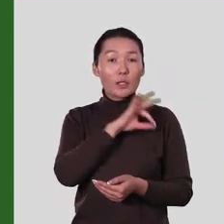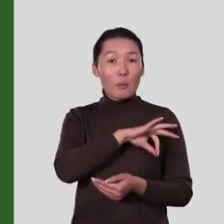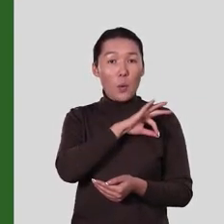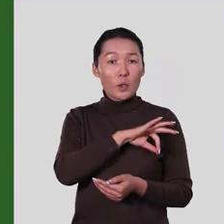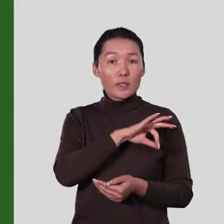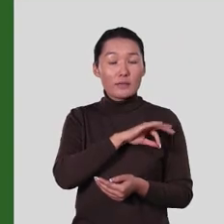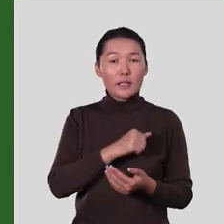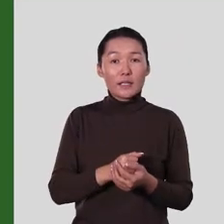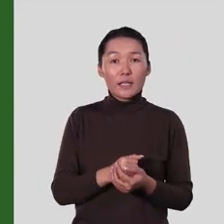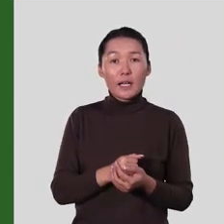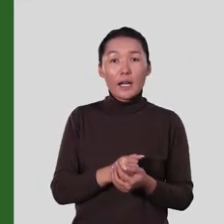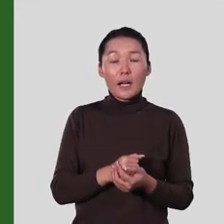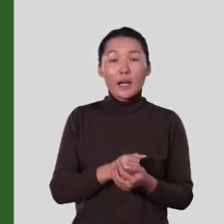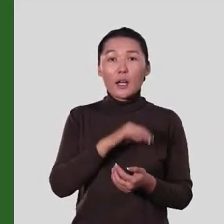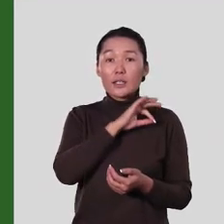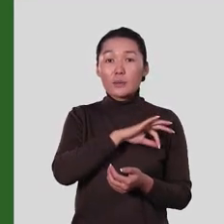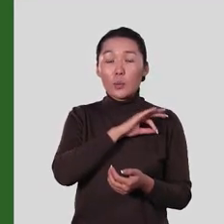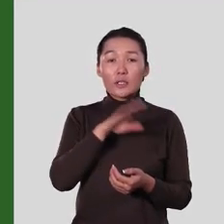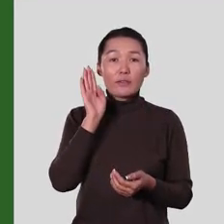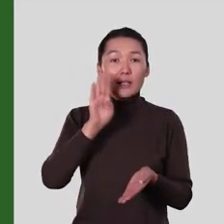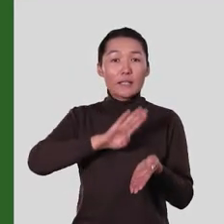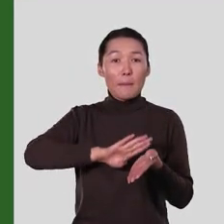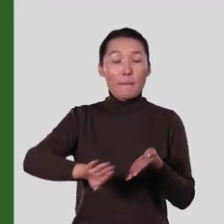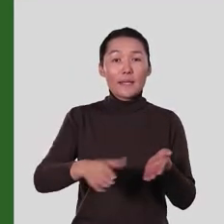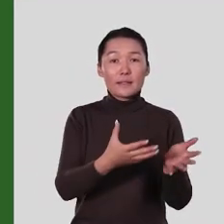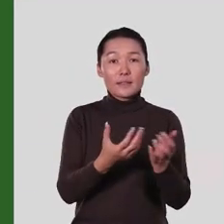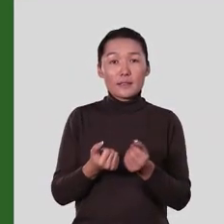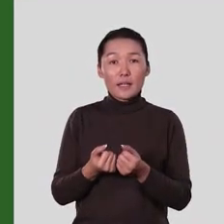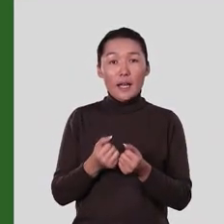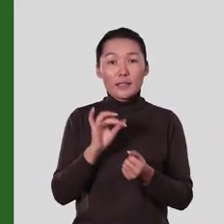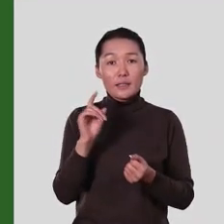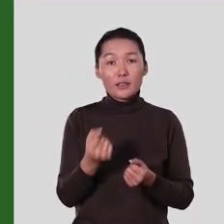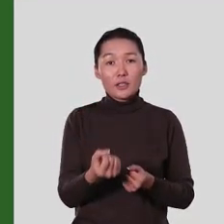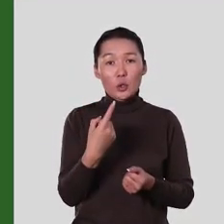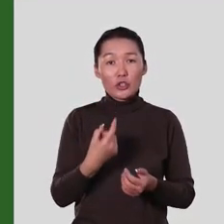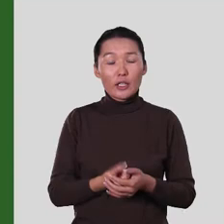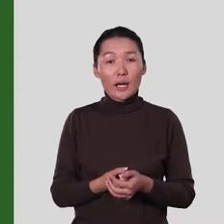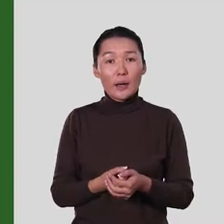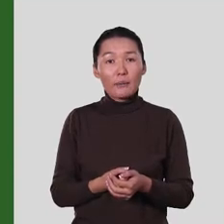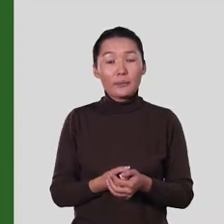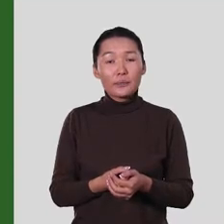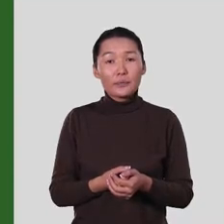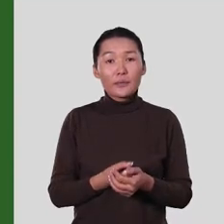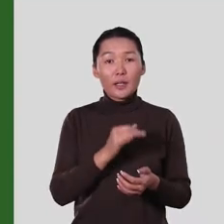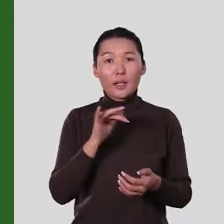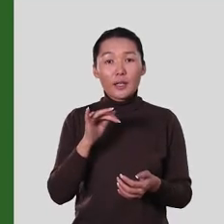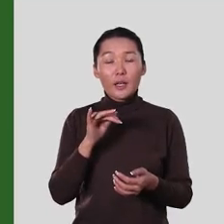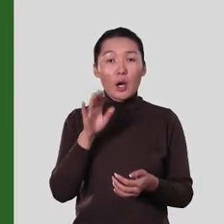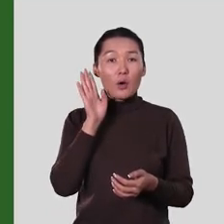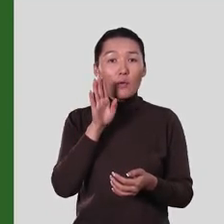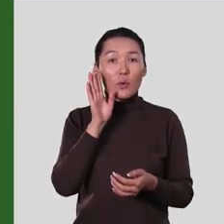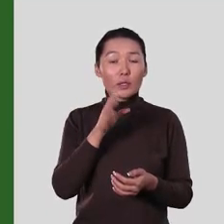Водопользование – использование воды без изъятия из источника. И